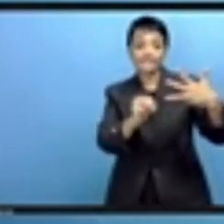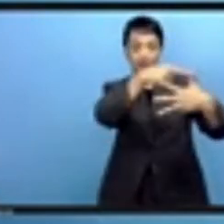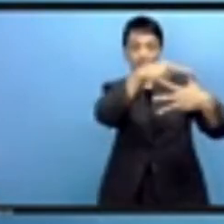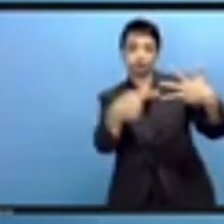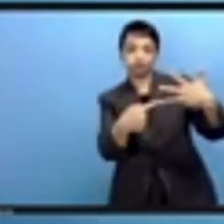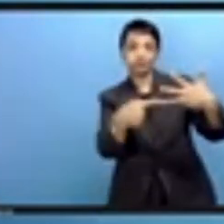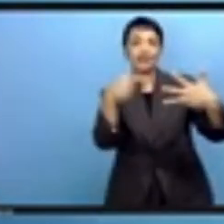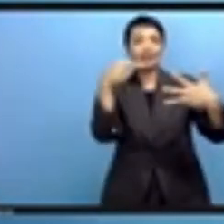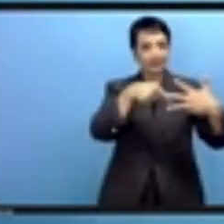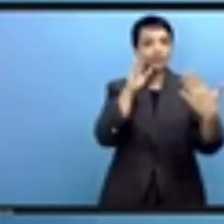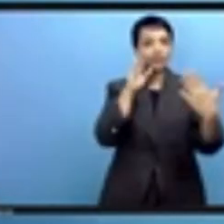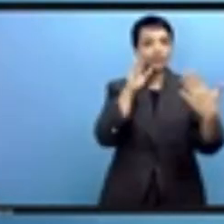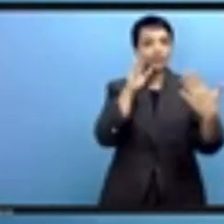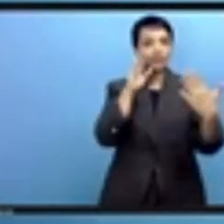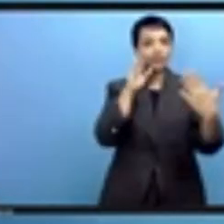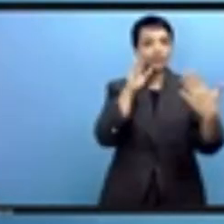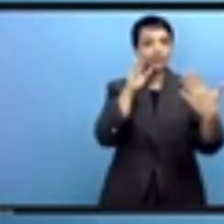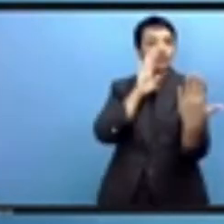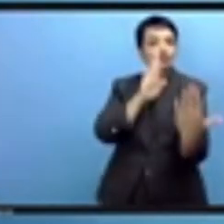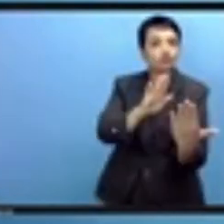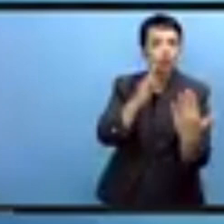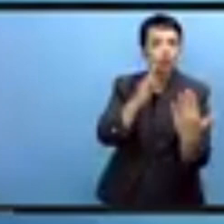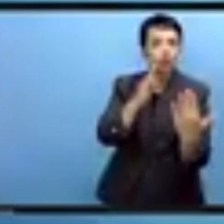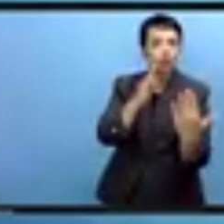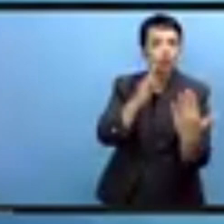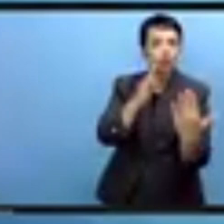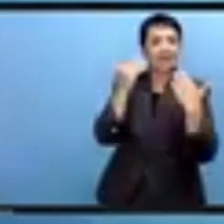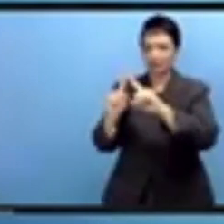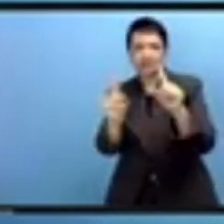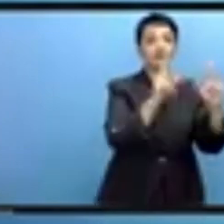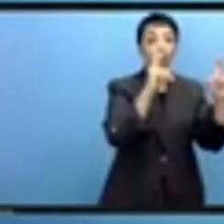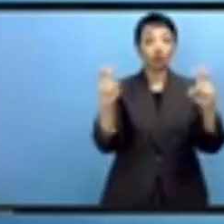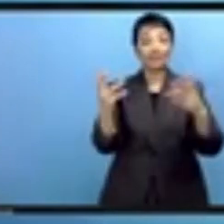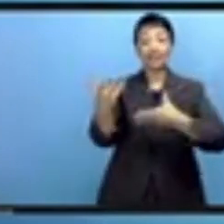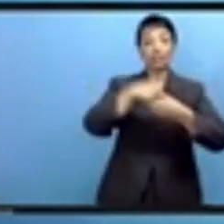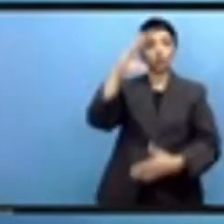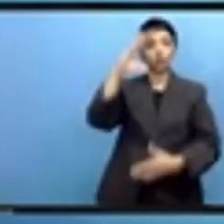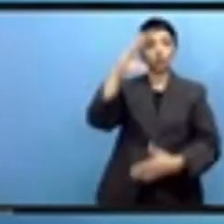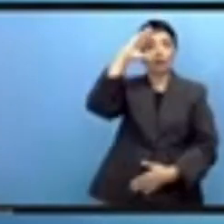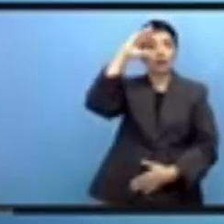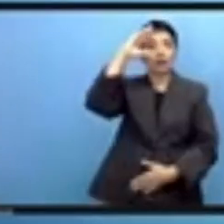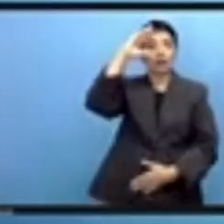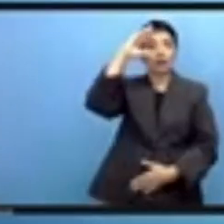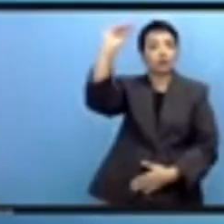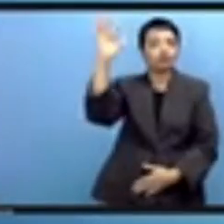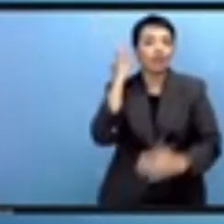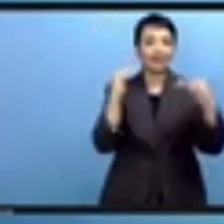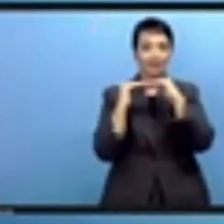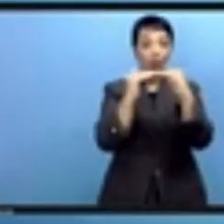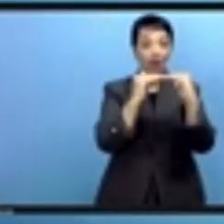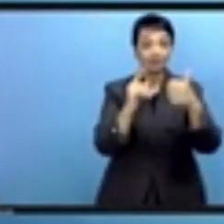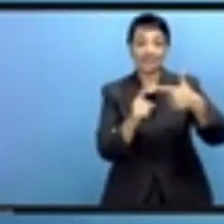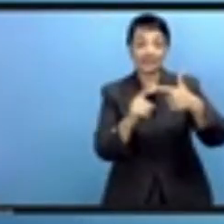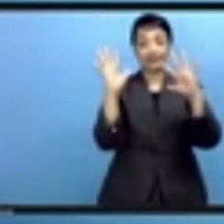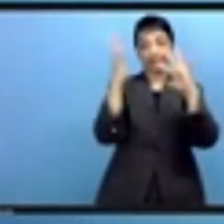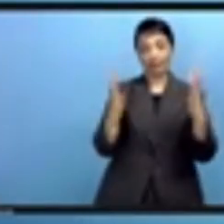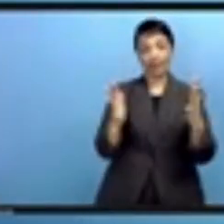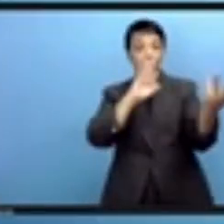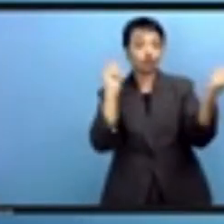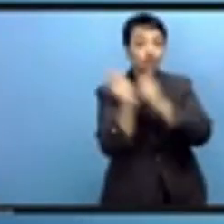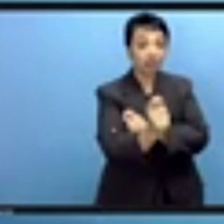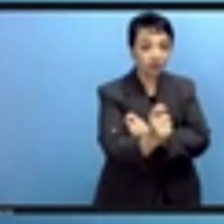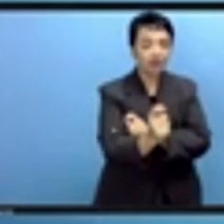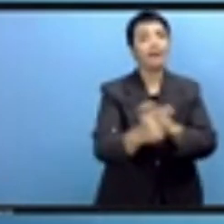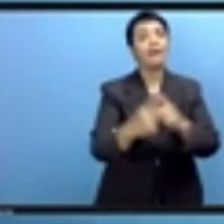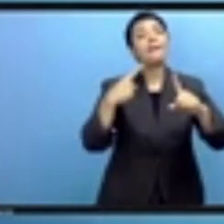那么刚才我们讲到了 ROM 这个框架或者是方式，我们需要包括像